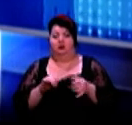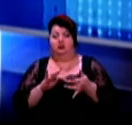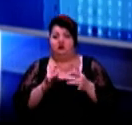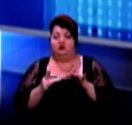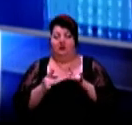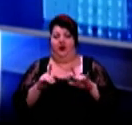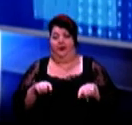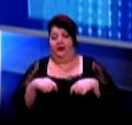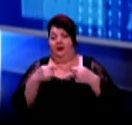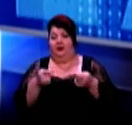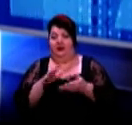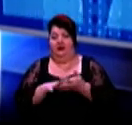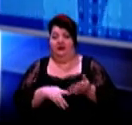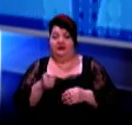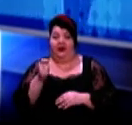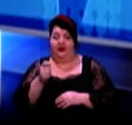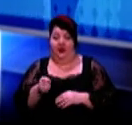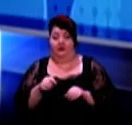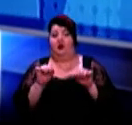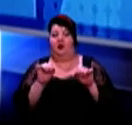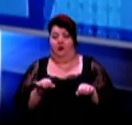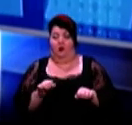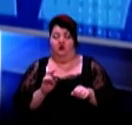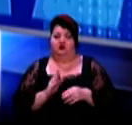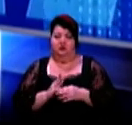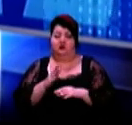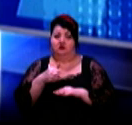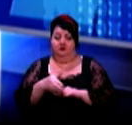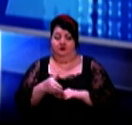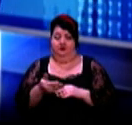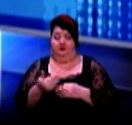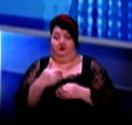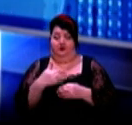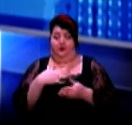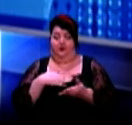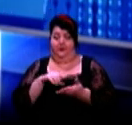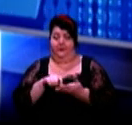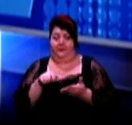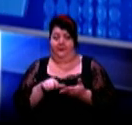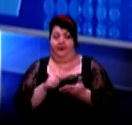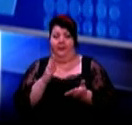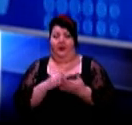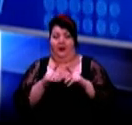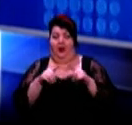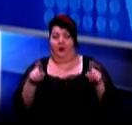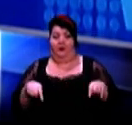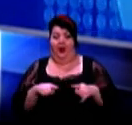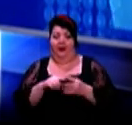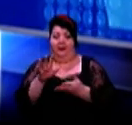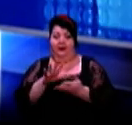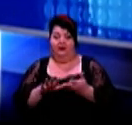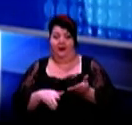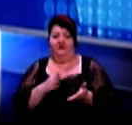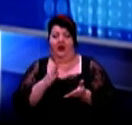передати заяви, можна з'явитися особисто. В нас є бланки цих заяв,